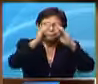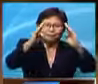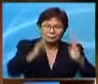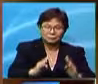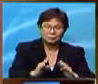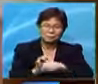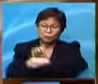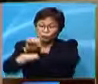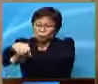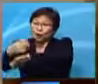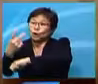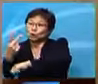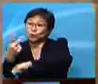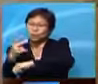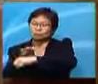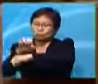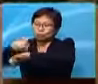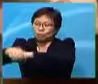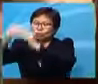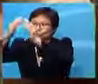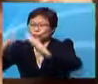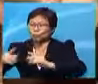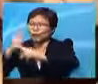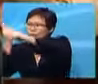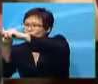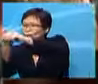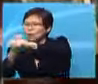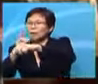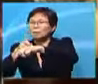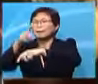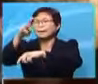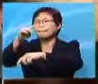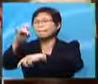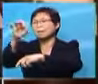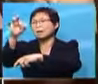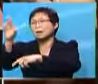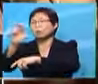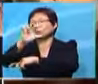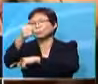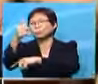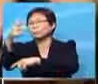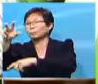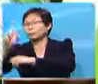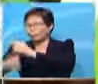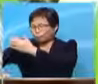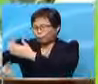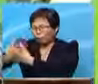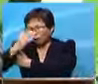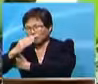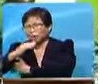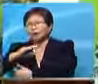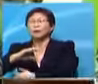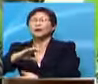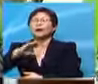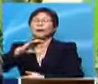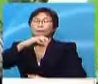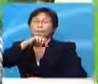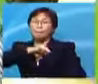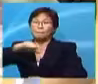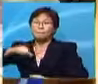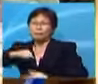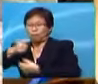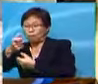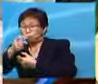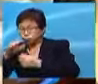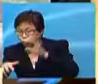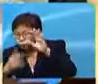dalam serbuan kedua di sebuah rumah dalam pembinaan di Melur pukul 1030 pagi tadi anggota aksem menemui sejumlah